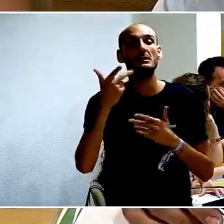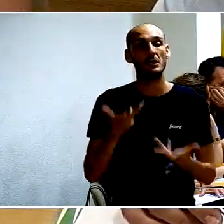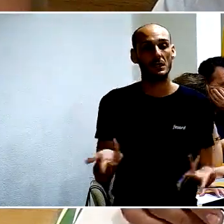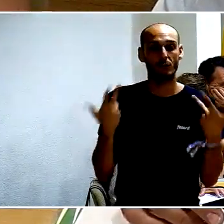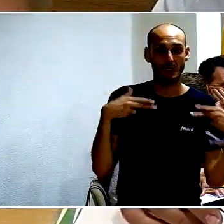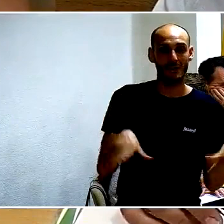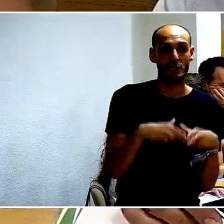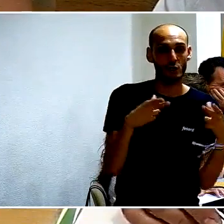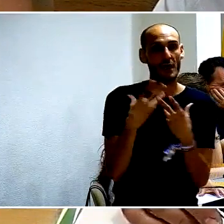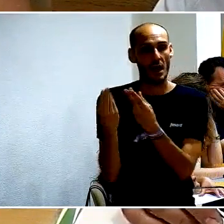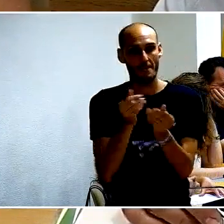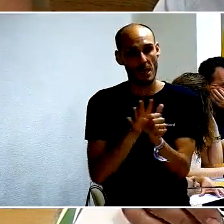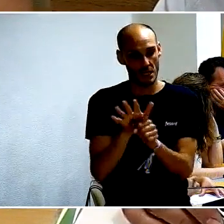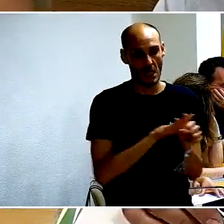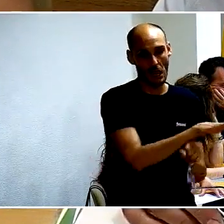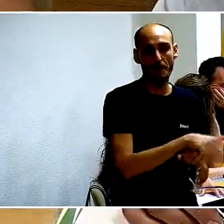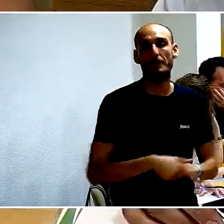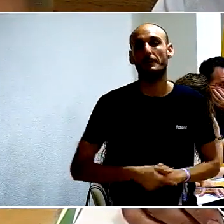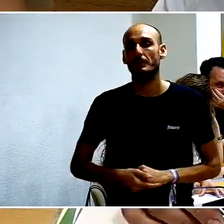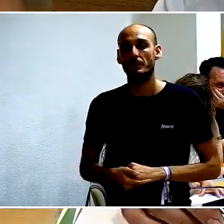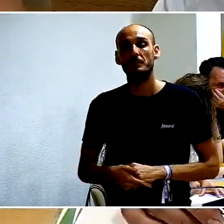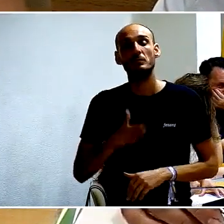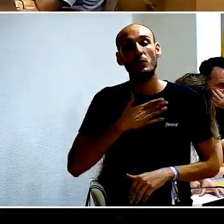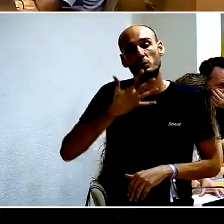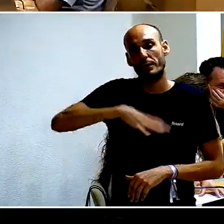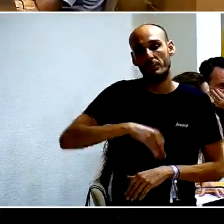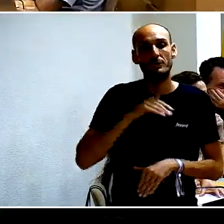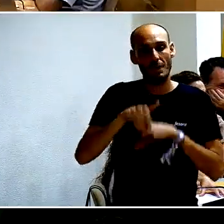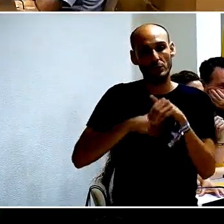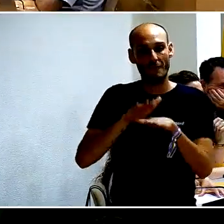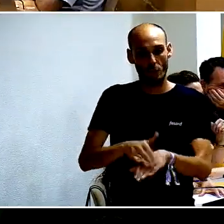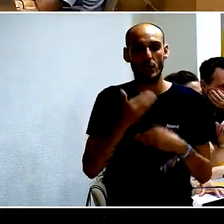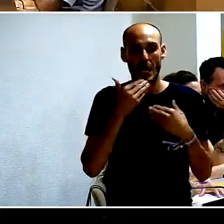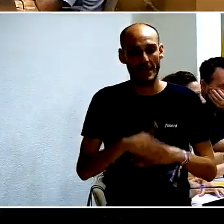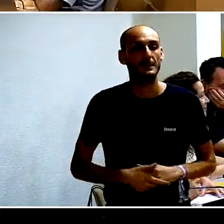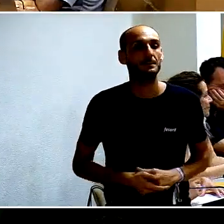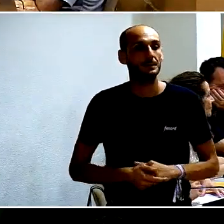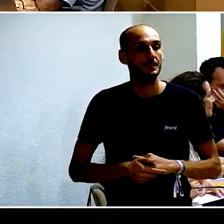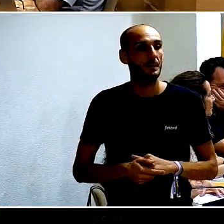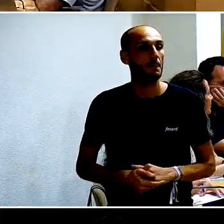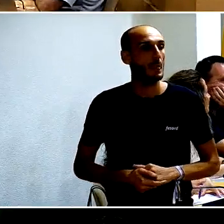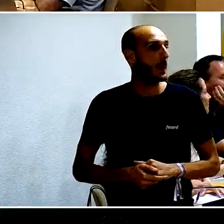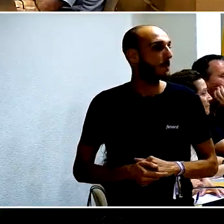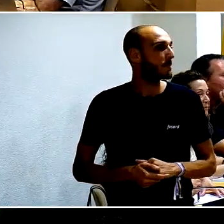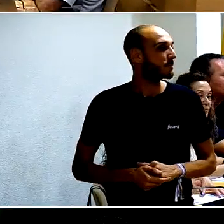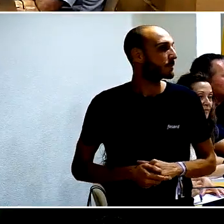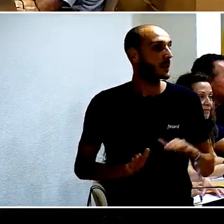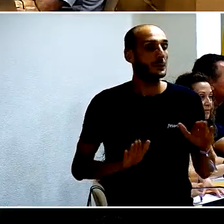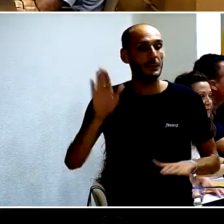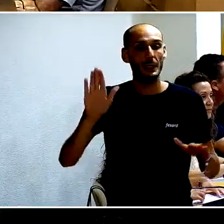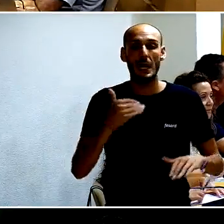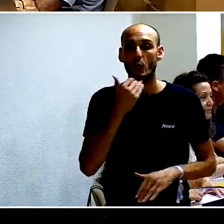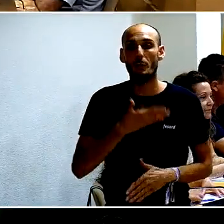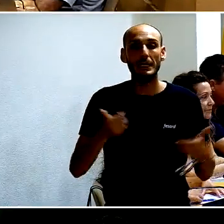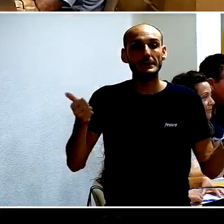y medioambientalmente, con lo cual podéis votar favorablemente. Gracias. Gràcies. Alguna altra paraula? Pues passem a